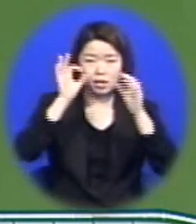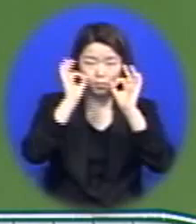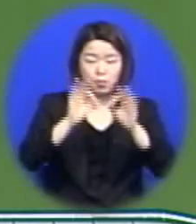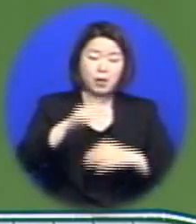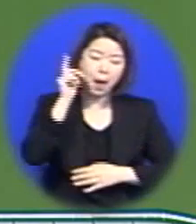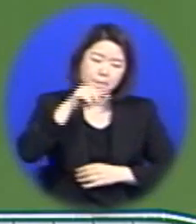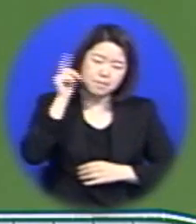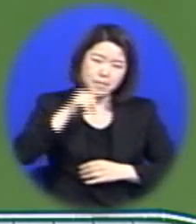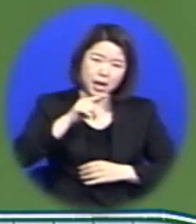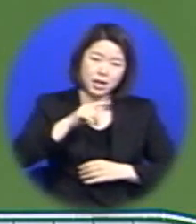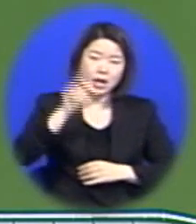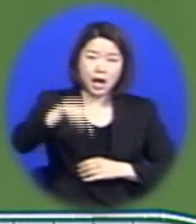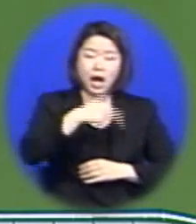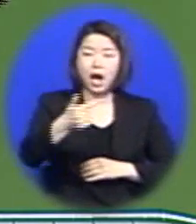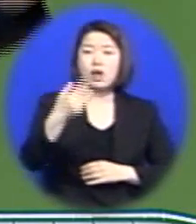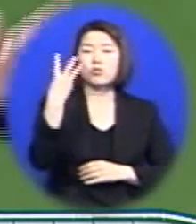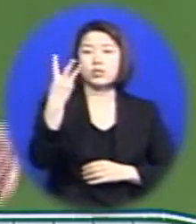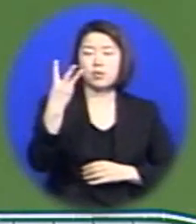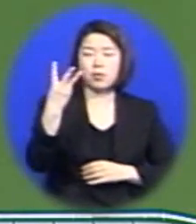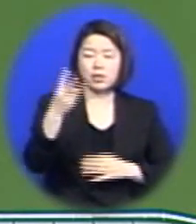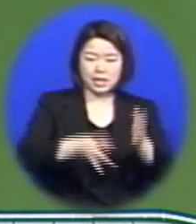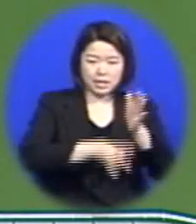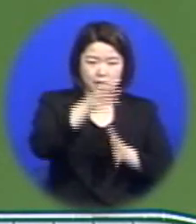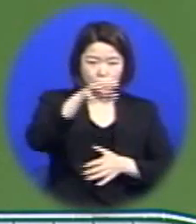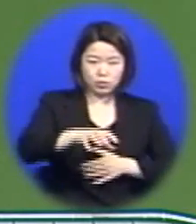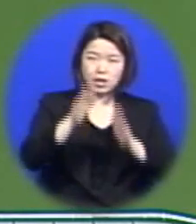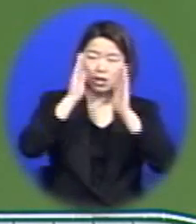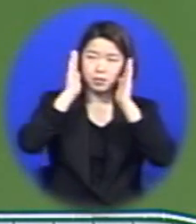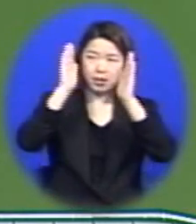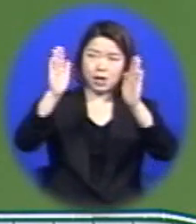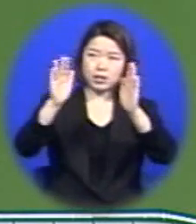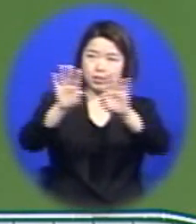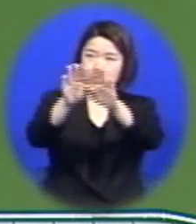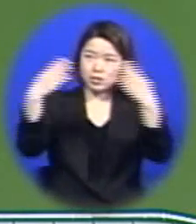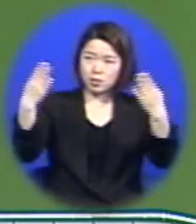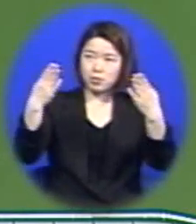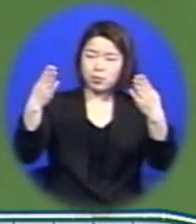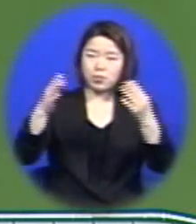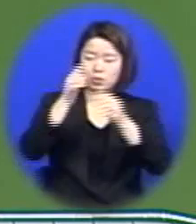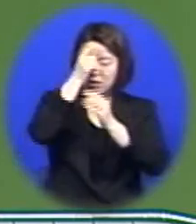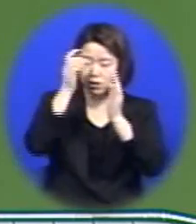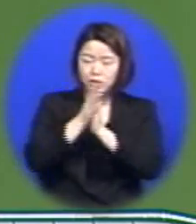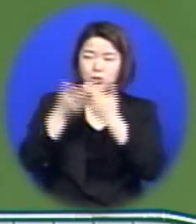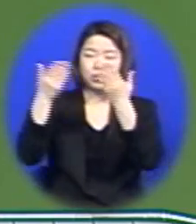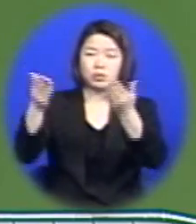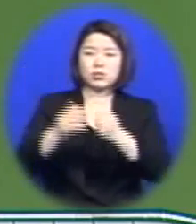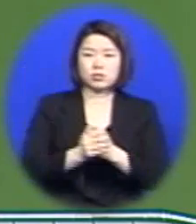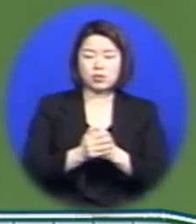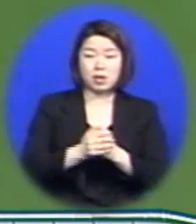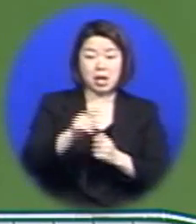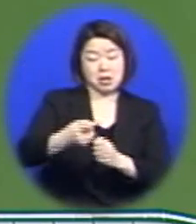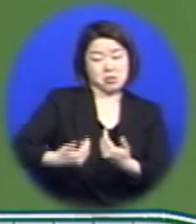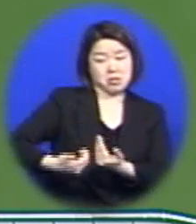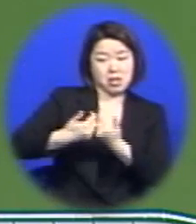세 번 예루살렘을 향하여 창문을 열어놓고 기도했습니다 정적들이 다니엘을 모하면서